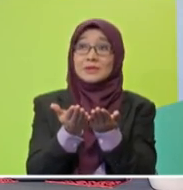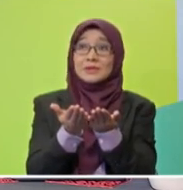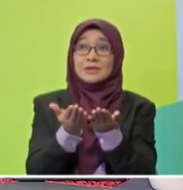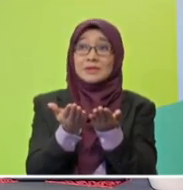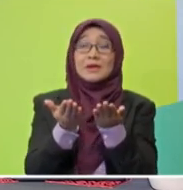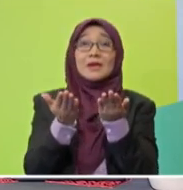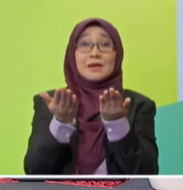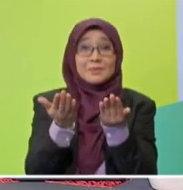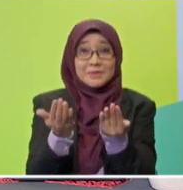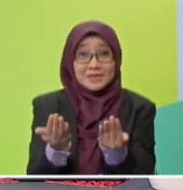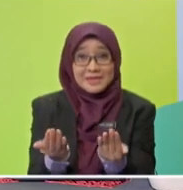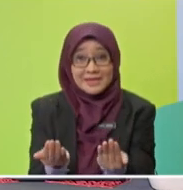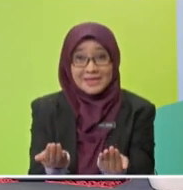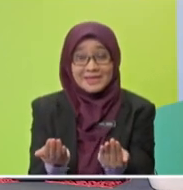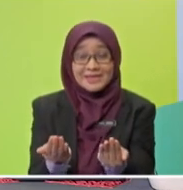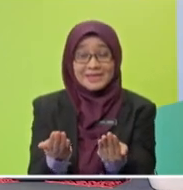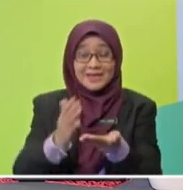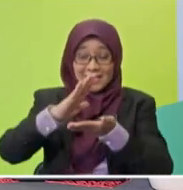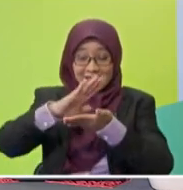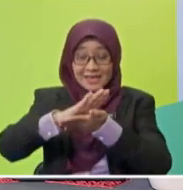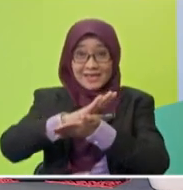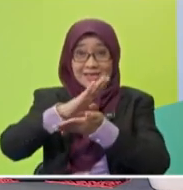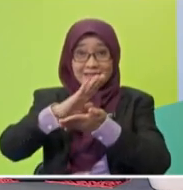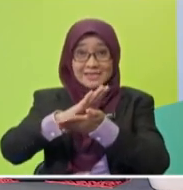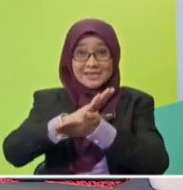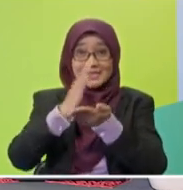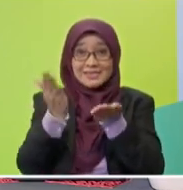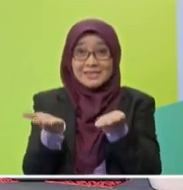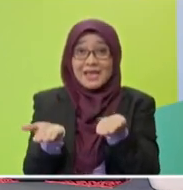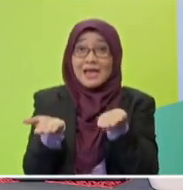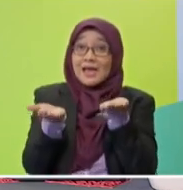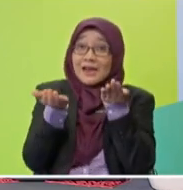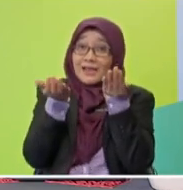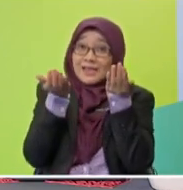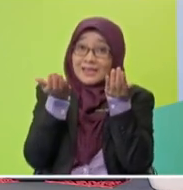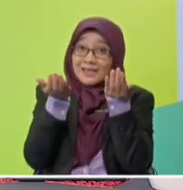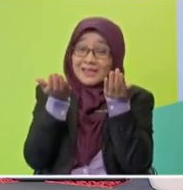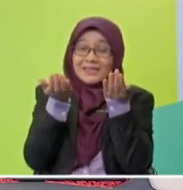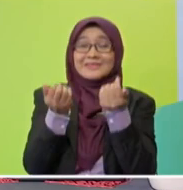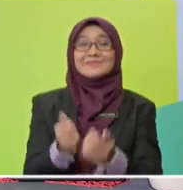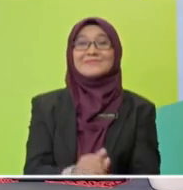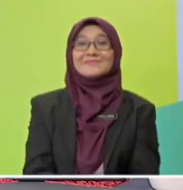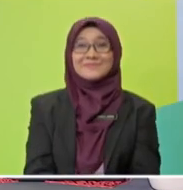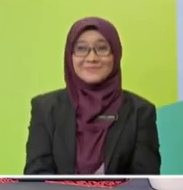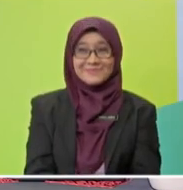lebih berat daripada kertas merah jambu betul